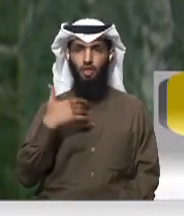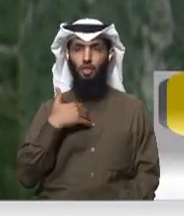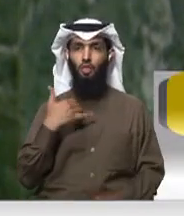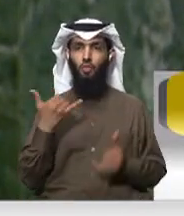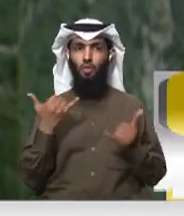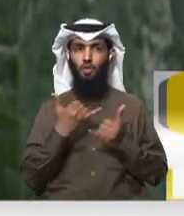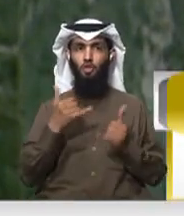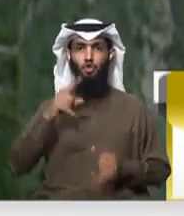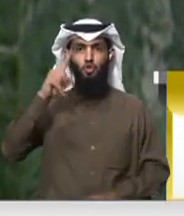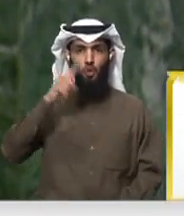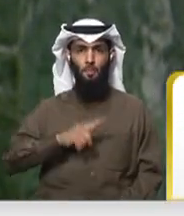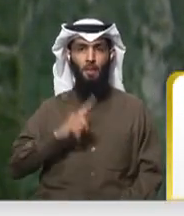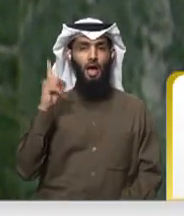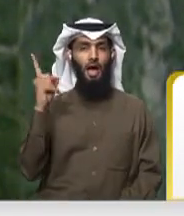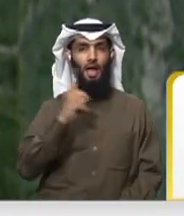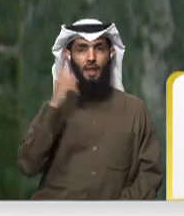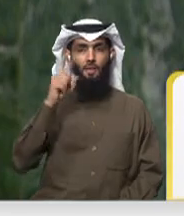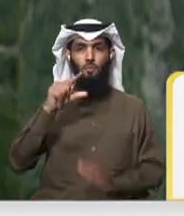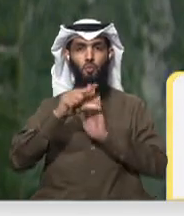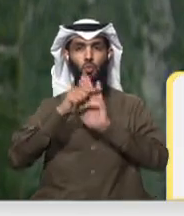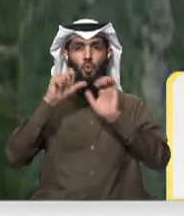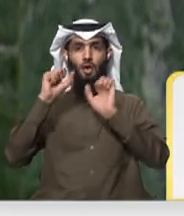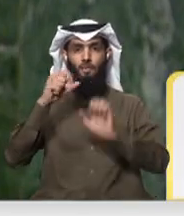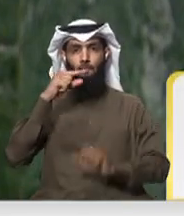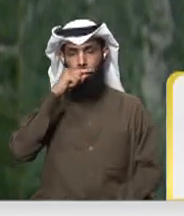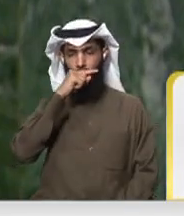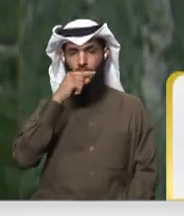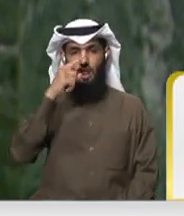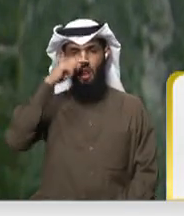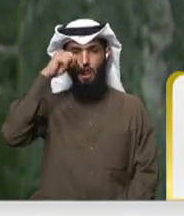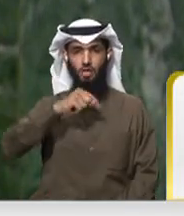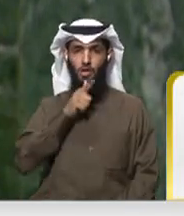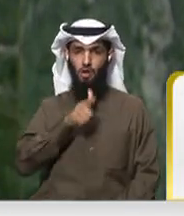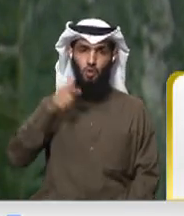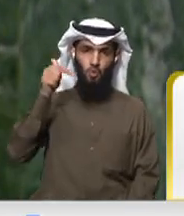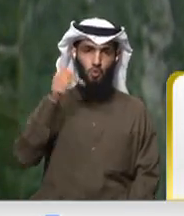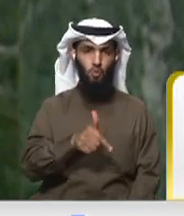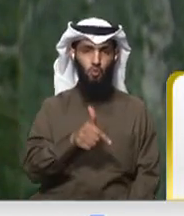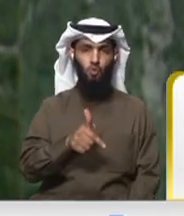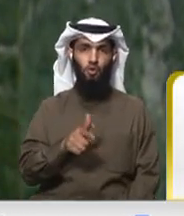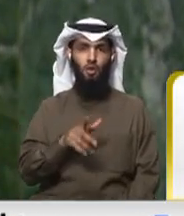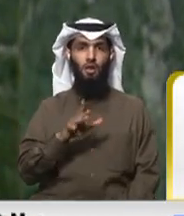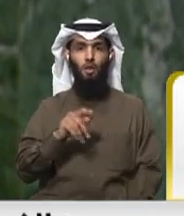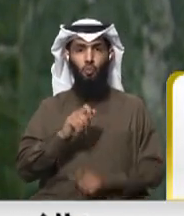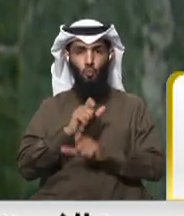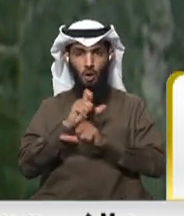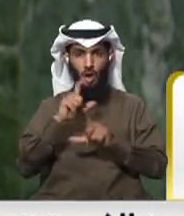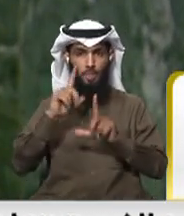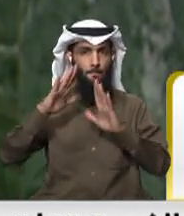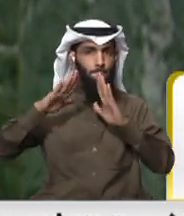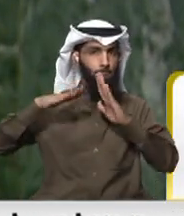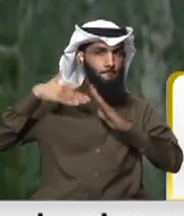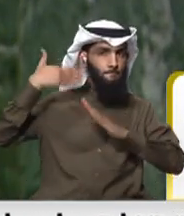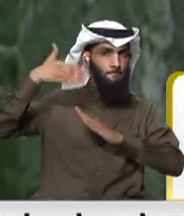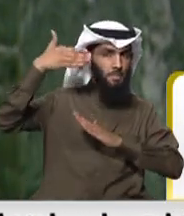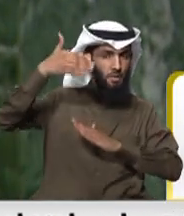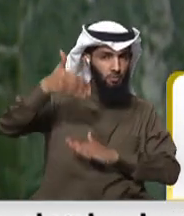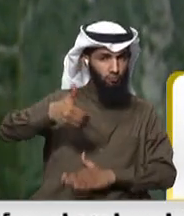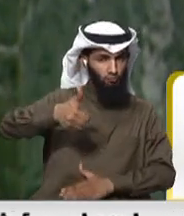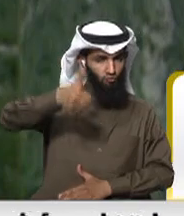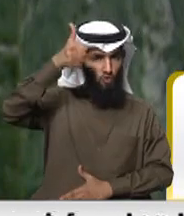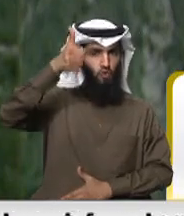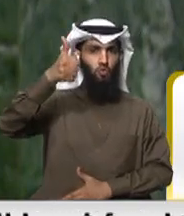اليوم العالمي للمرأة. لا بد لنا أن نشكل بصيص الأمل بتحقيق